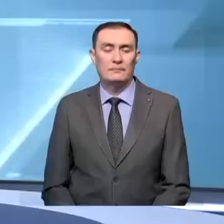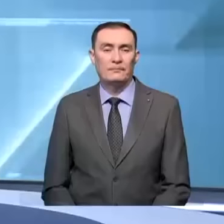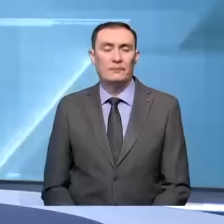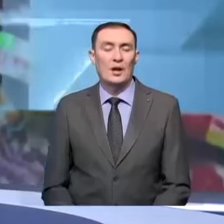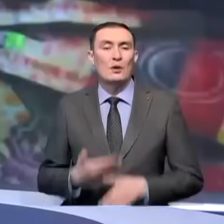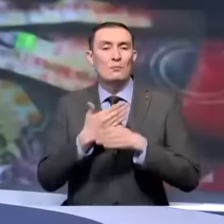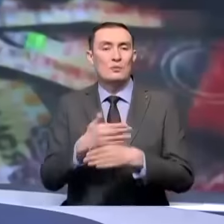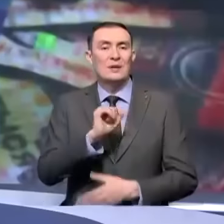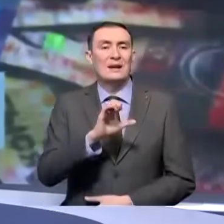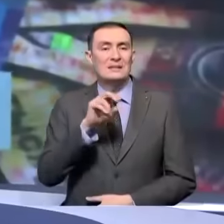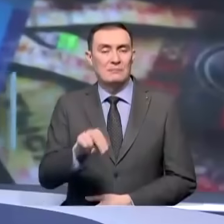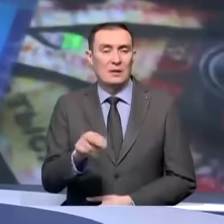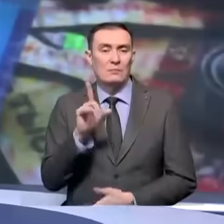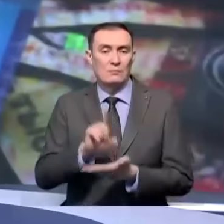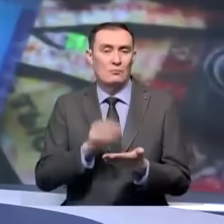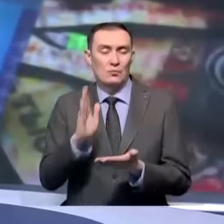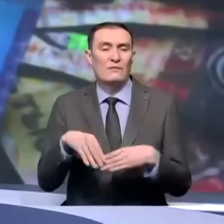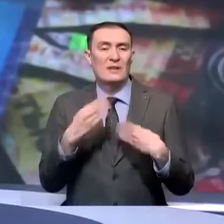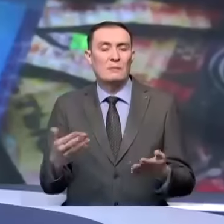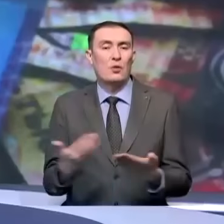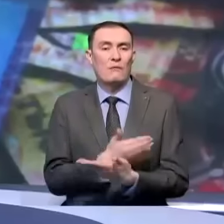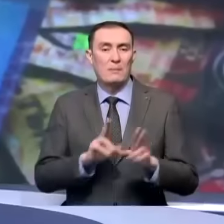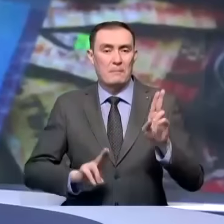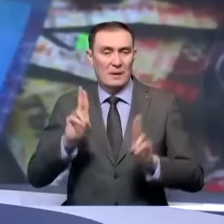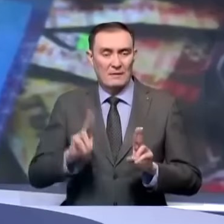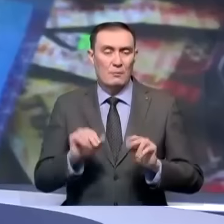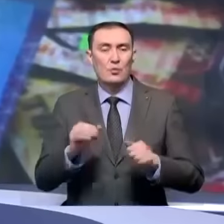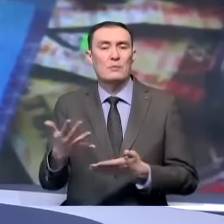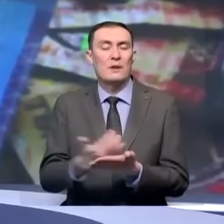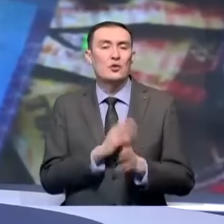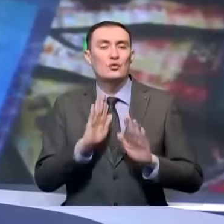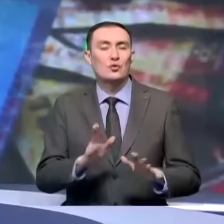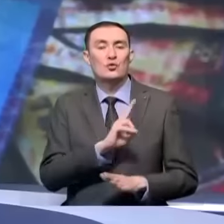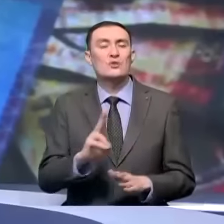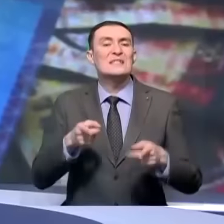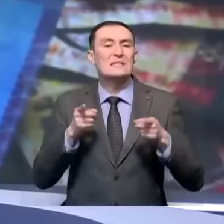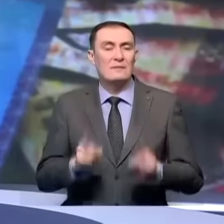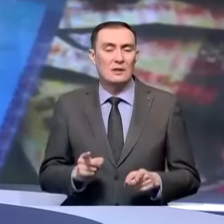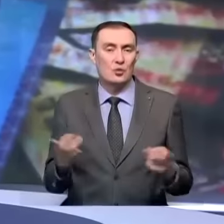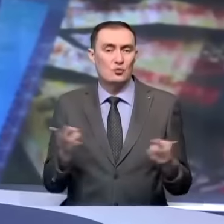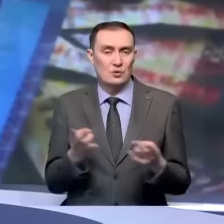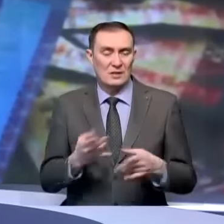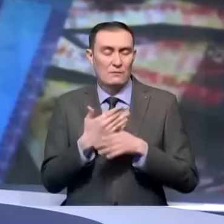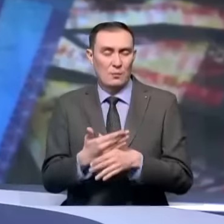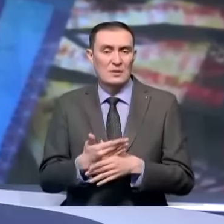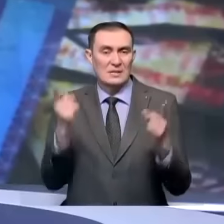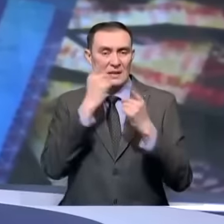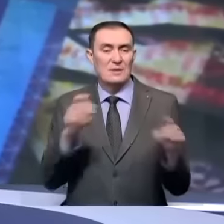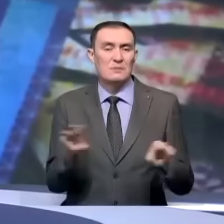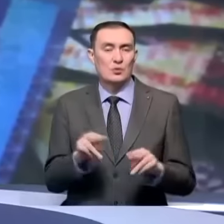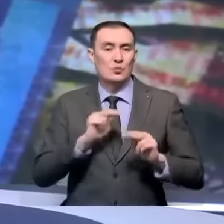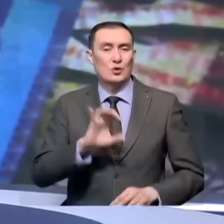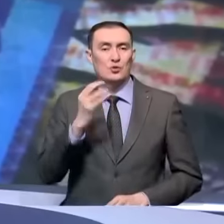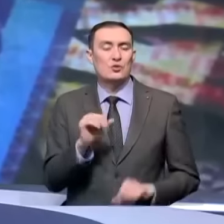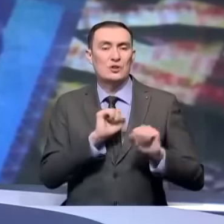Адресную социальную помощь теперь будут выдавать по новым правилам. Ее смогут получать лишь те, кто действительно в этом нуждается. Об этом заявила министр труда